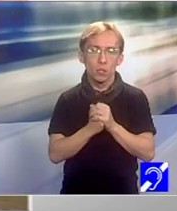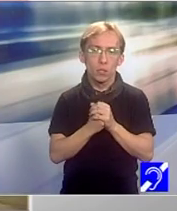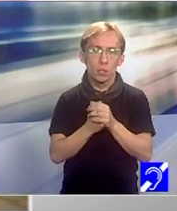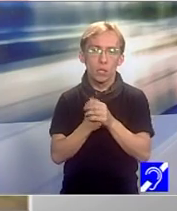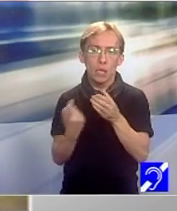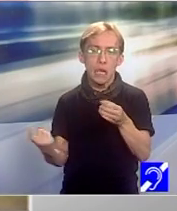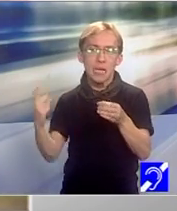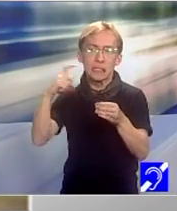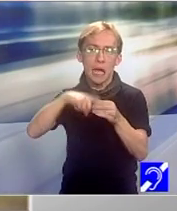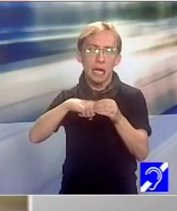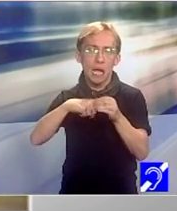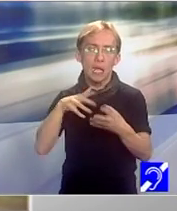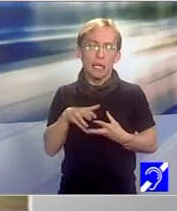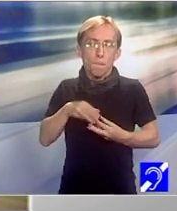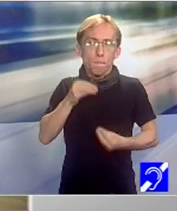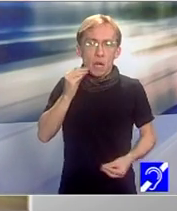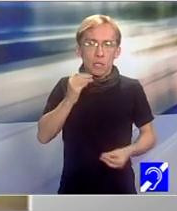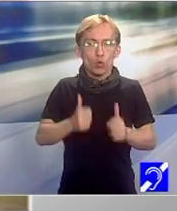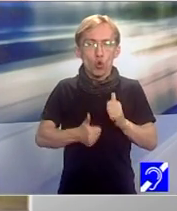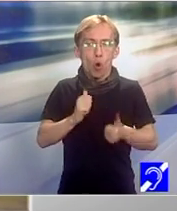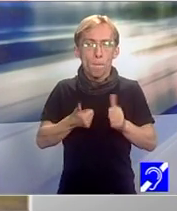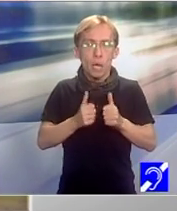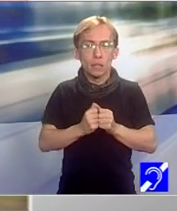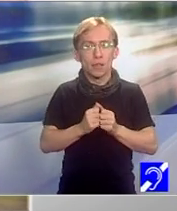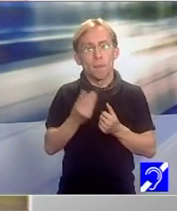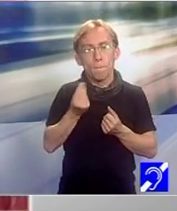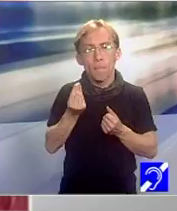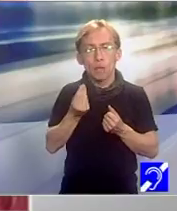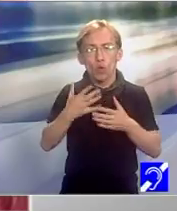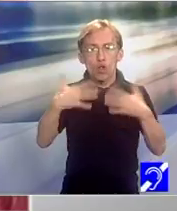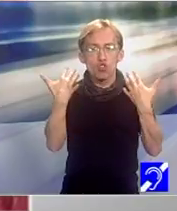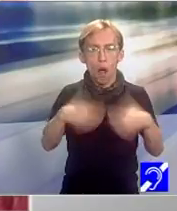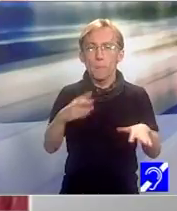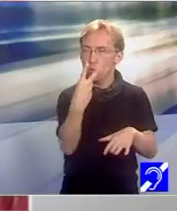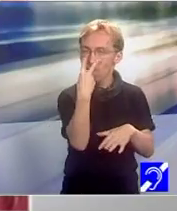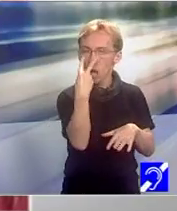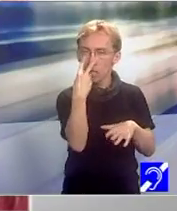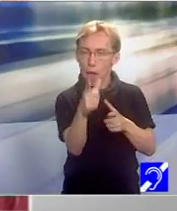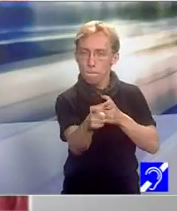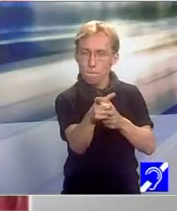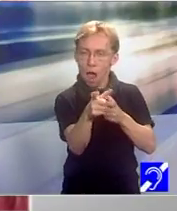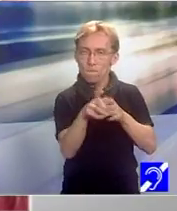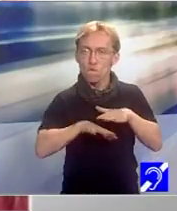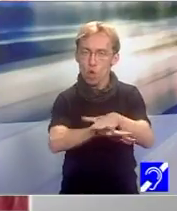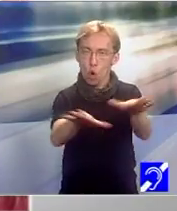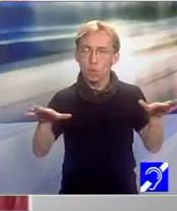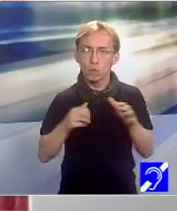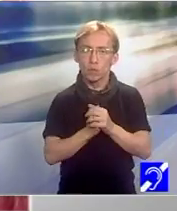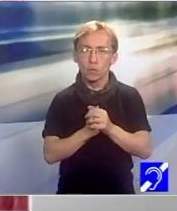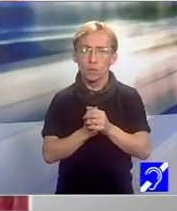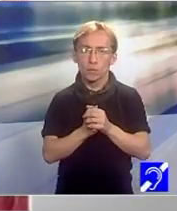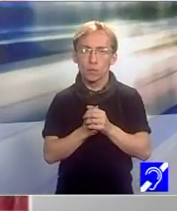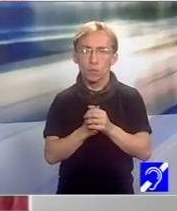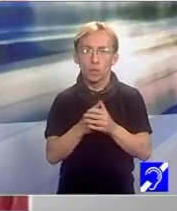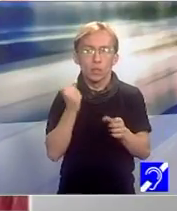integreze în spiritul competiției pe soldații care și-au pierdut vederea pe front. Sportul, de exemplu, mă face să simt că pot și eu